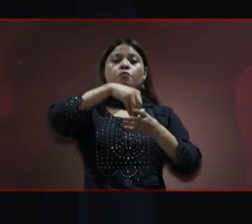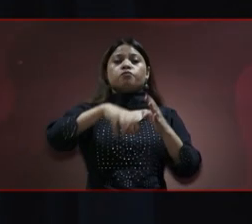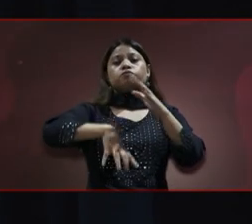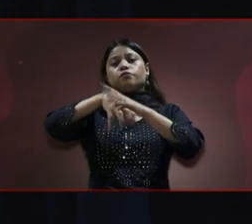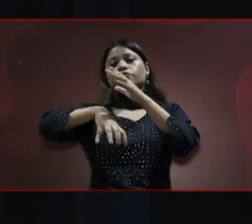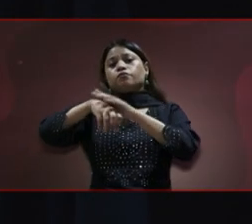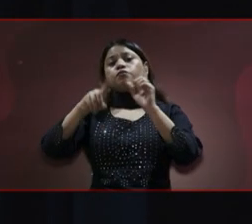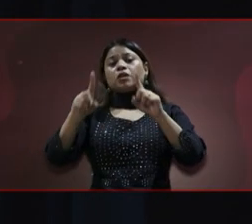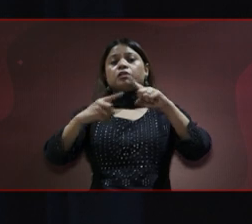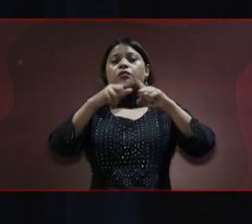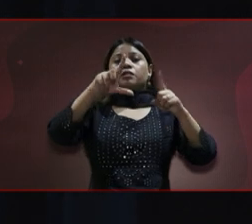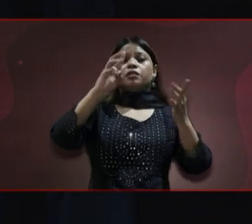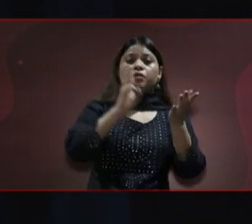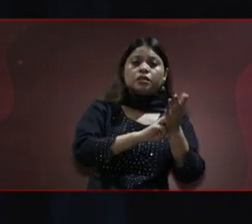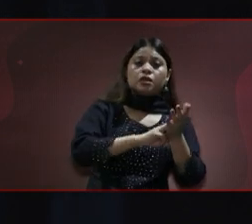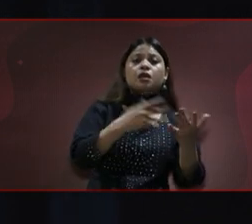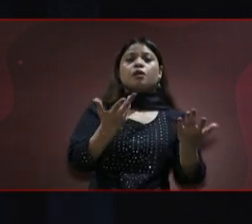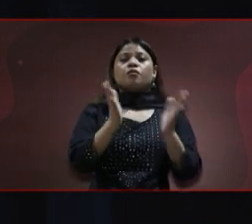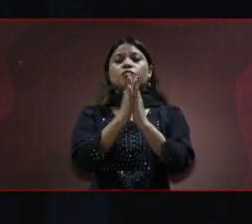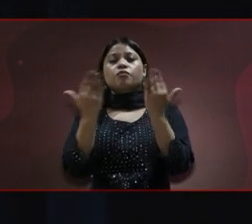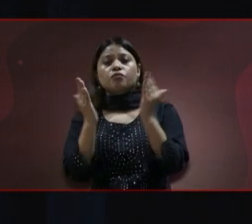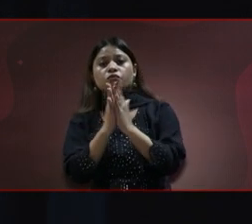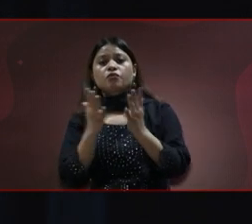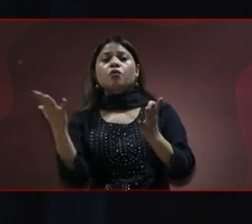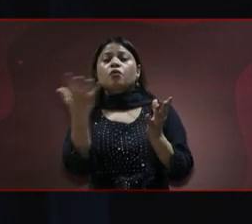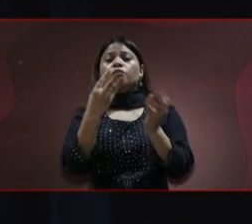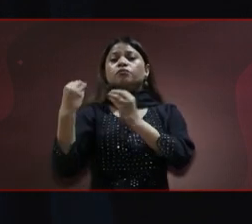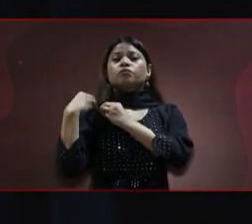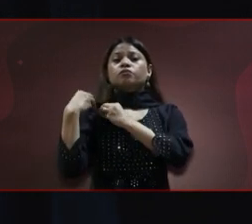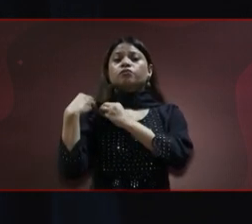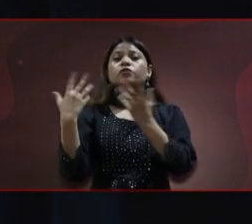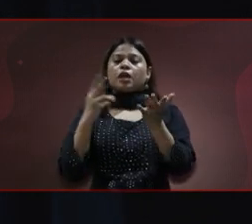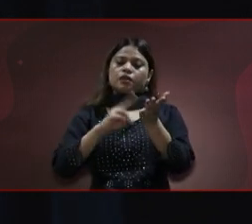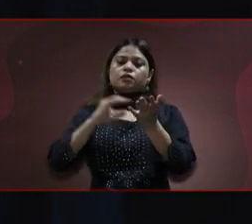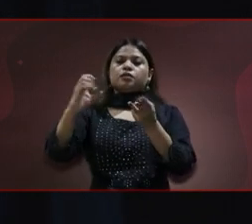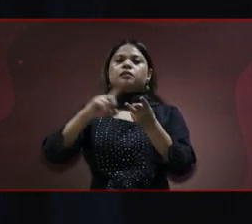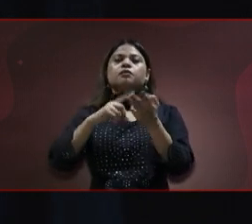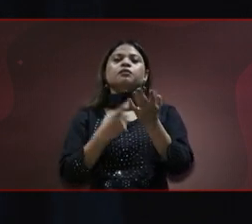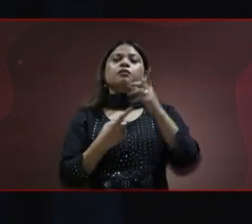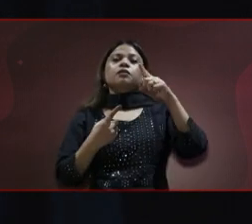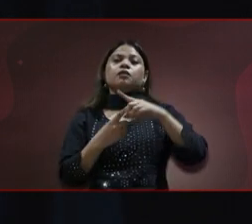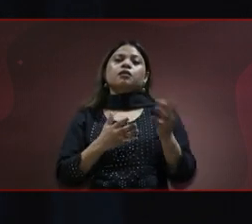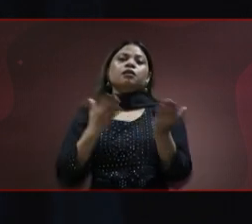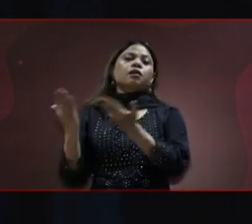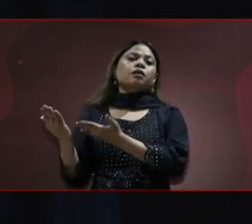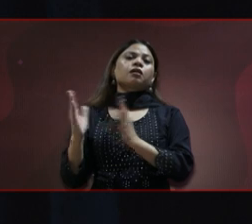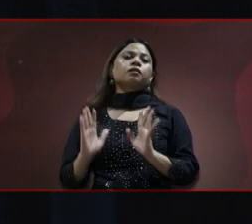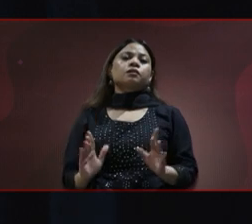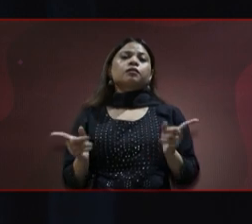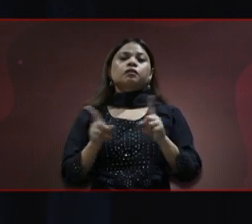टीचिंग लर्निंग मटेरियल टेक्स्ट बुक बनाने की जिम्मेवारी NCERT ने लिया है, उसकी ऑलरेडी